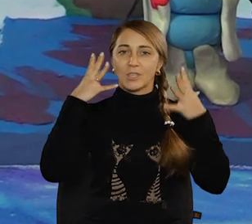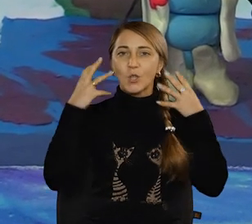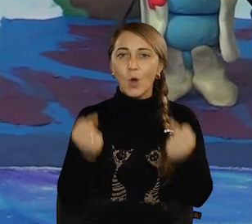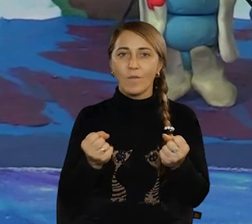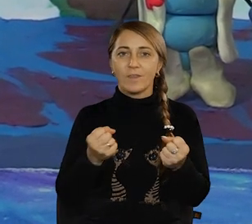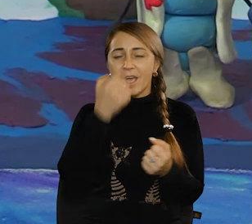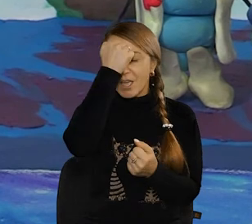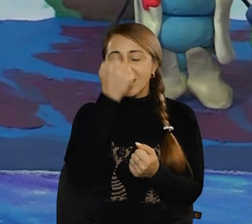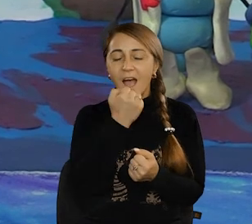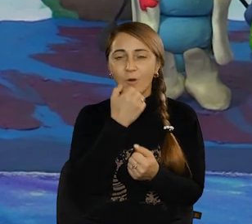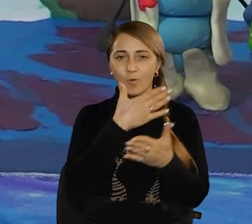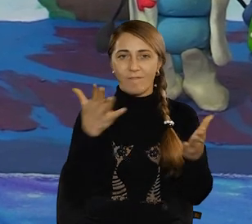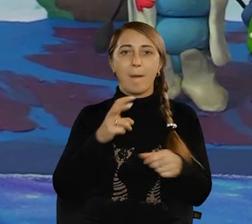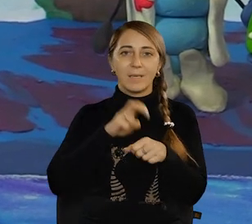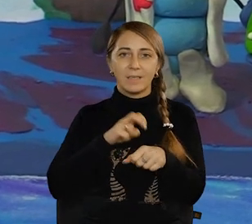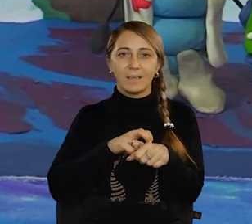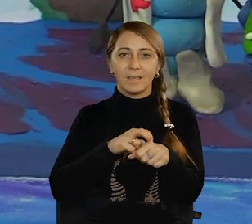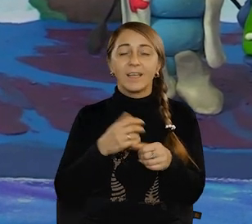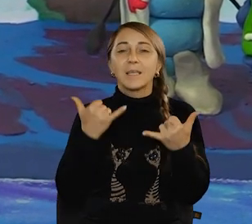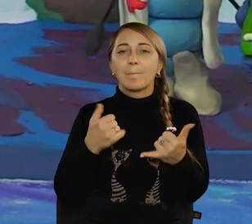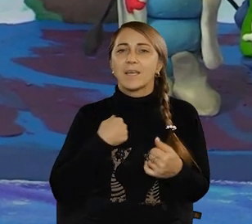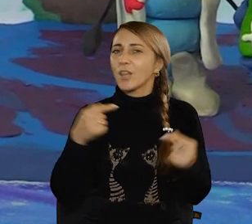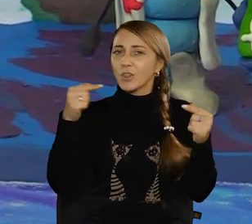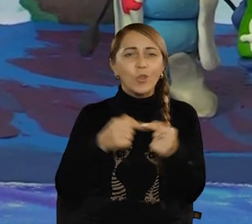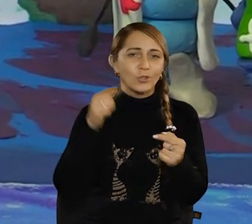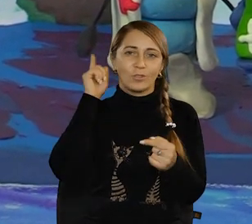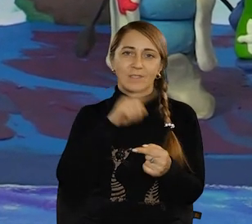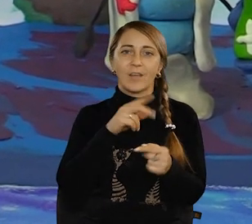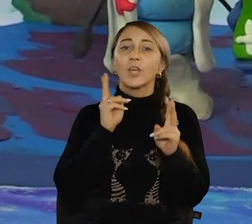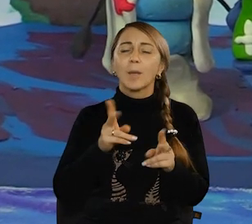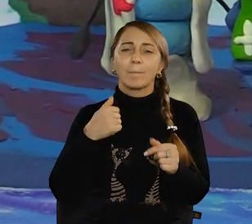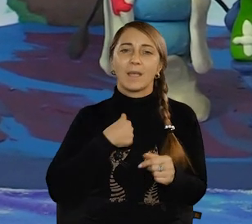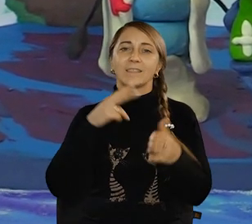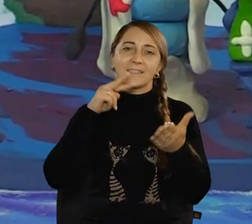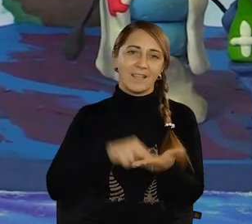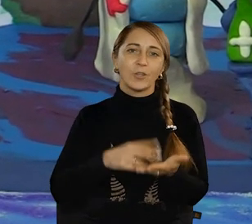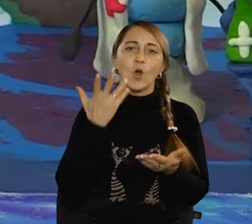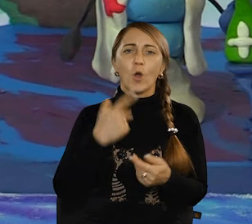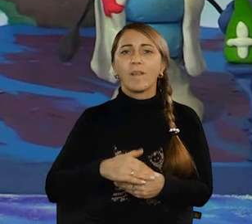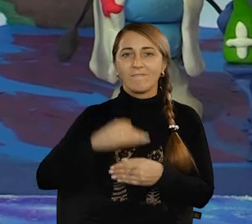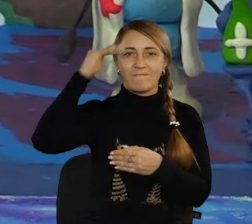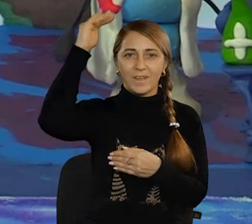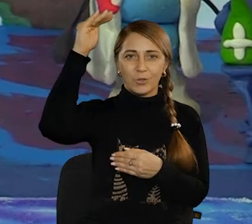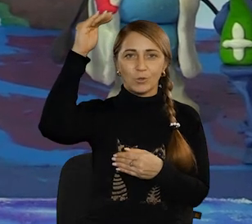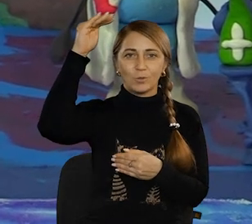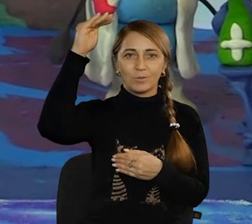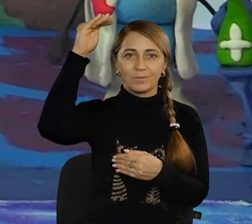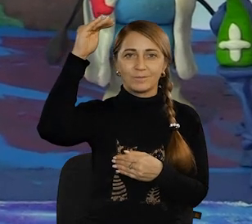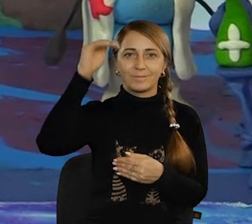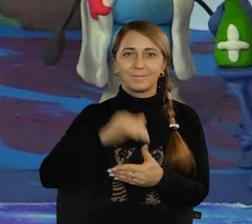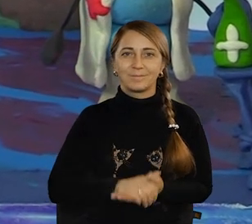здоровими. Дякую вам, лікарю. Тепер я точно знаю, ким стану, коли виросту.